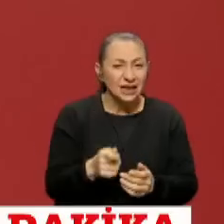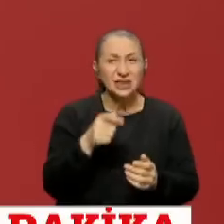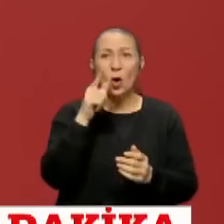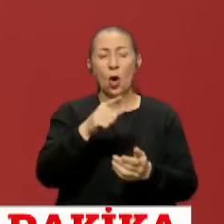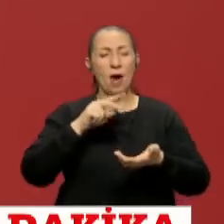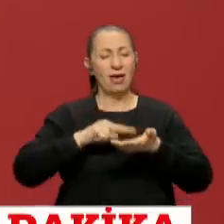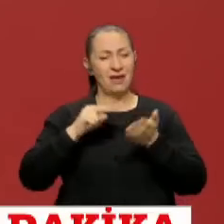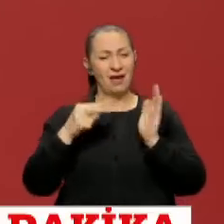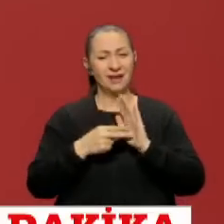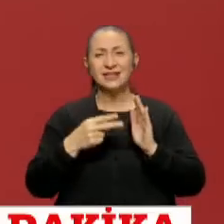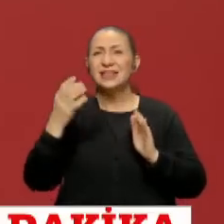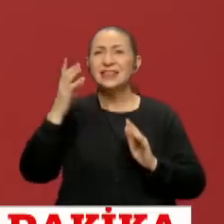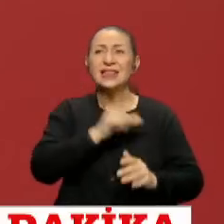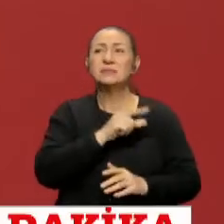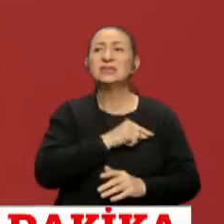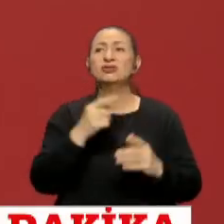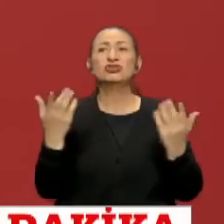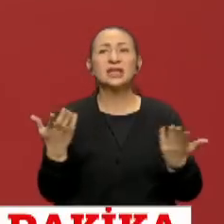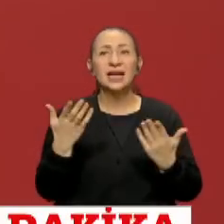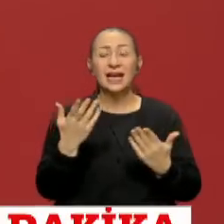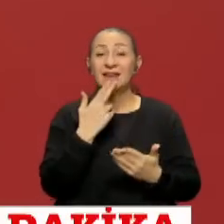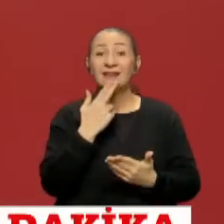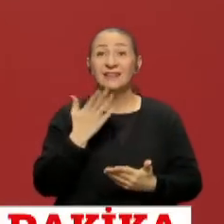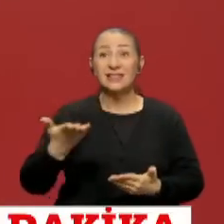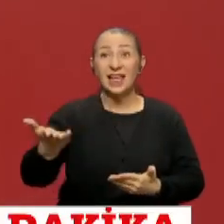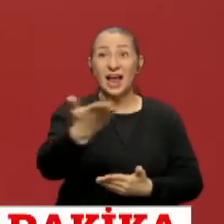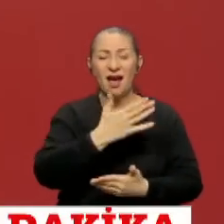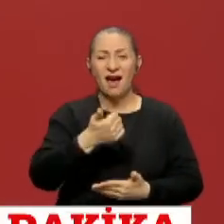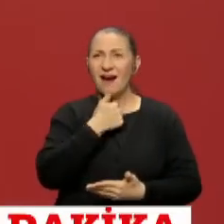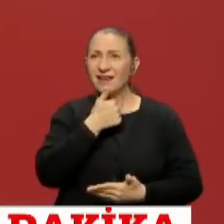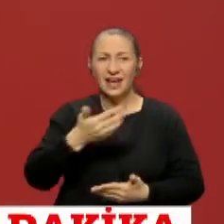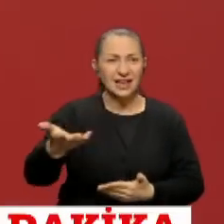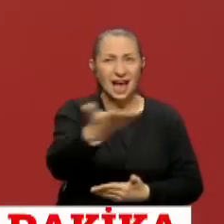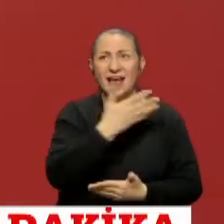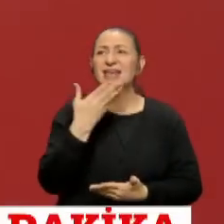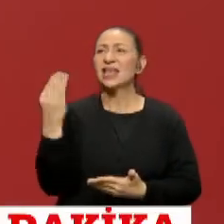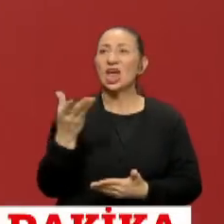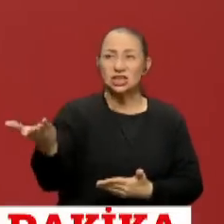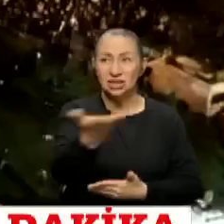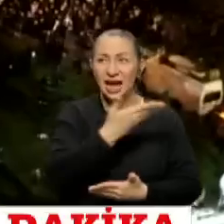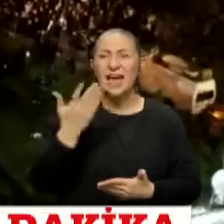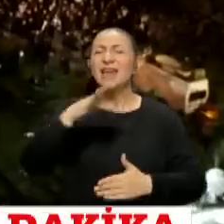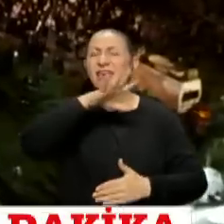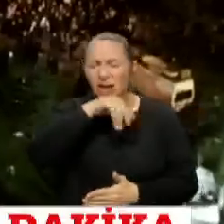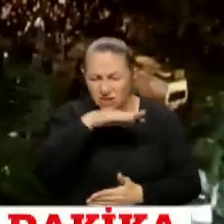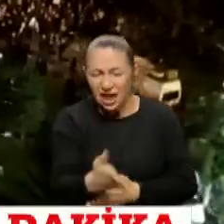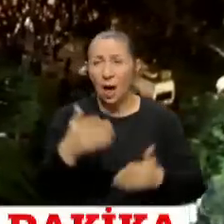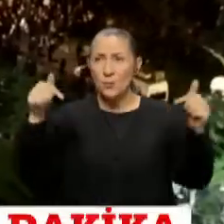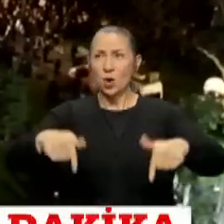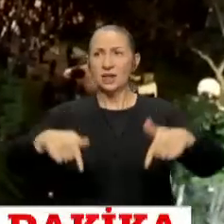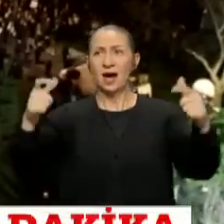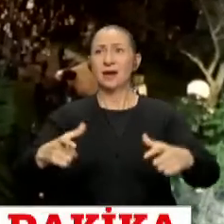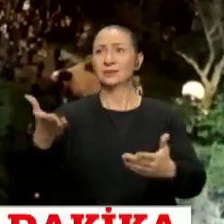o iradenin temsilcileri kadınlar, erkekler, gençler, yaşlılar